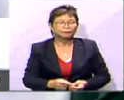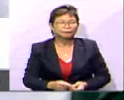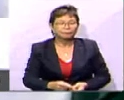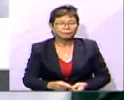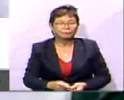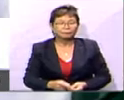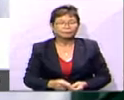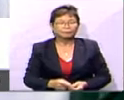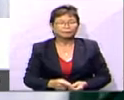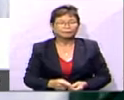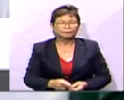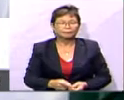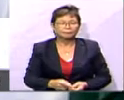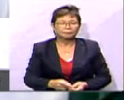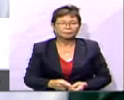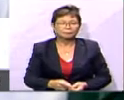Aspek-aspek